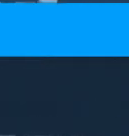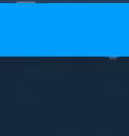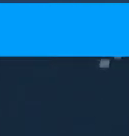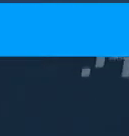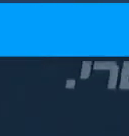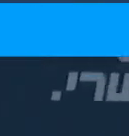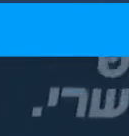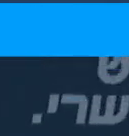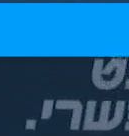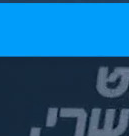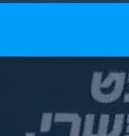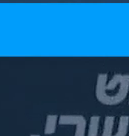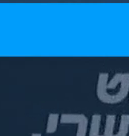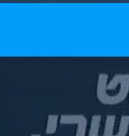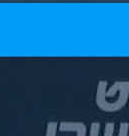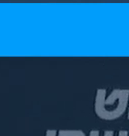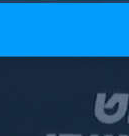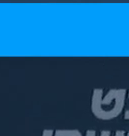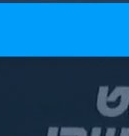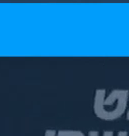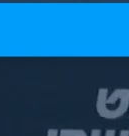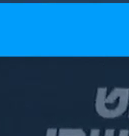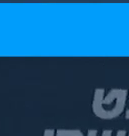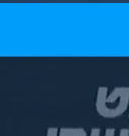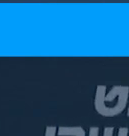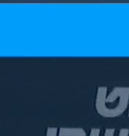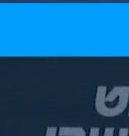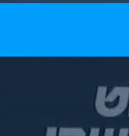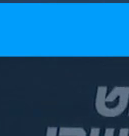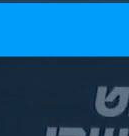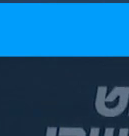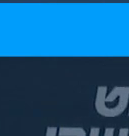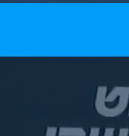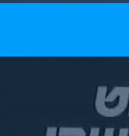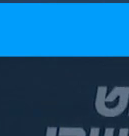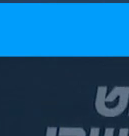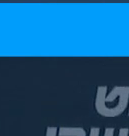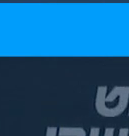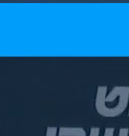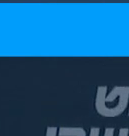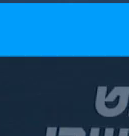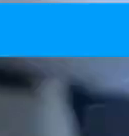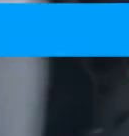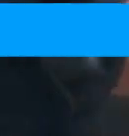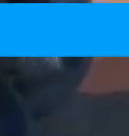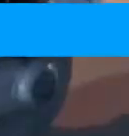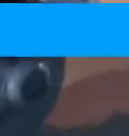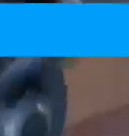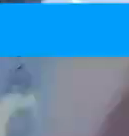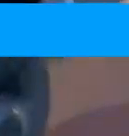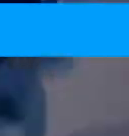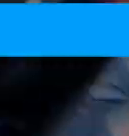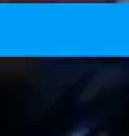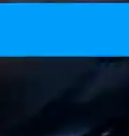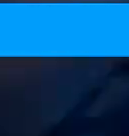יש תמות, הבתים מחויבים, קיקים להם, כן, בינתיים